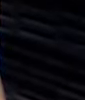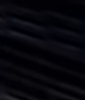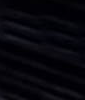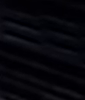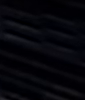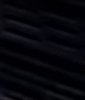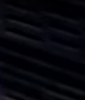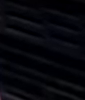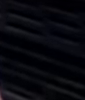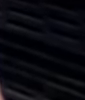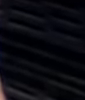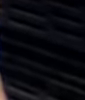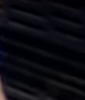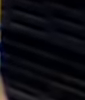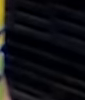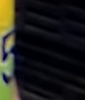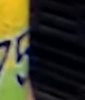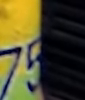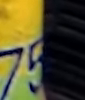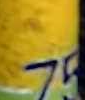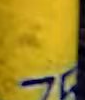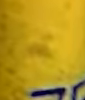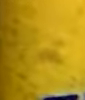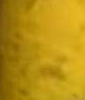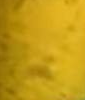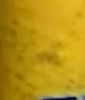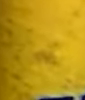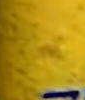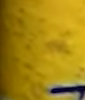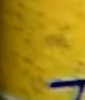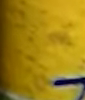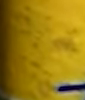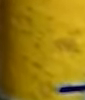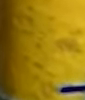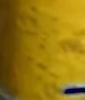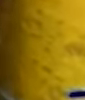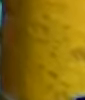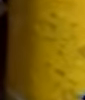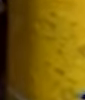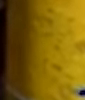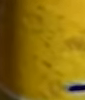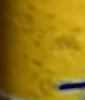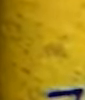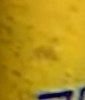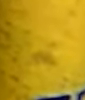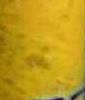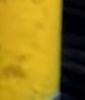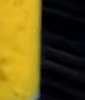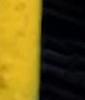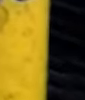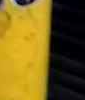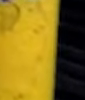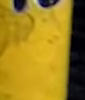memang katanya lagi potensinya ini iya. Gede banget nih. Gimana Bu, ada persiapan khusus nggak menghadapi banjir? Persiapan sih kalau